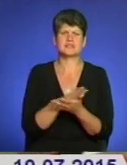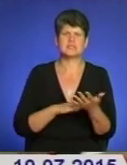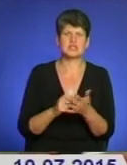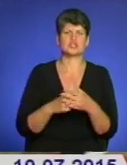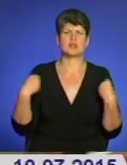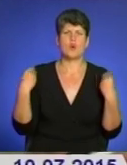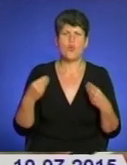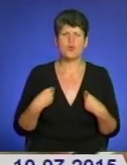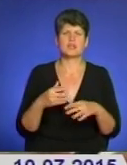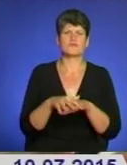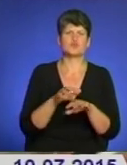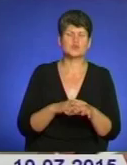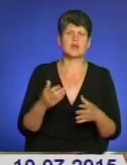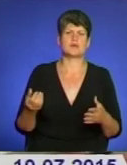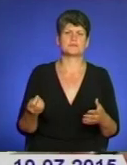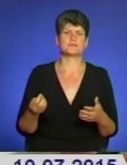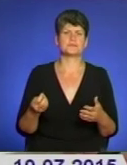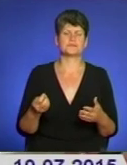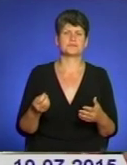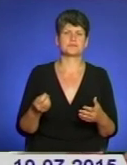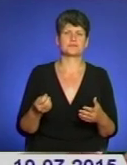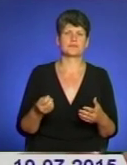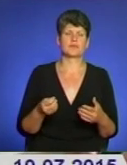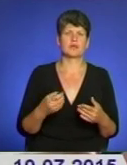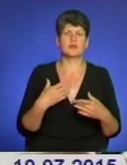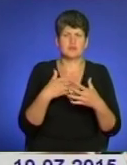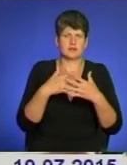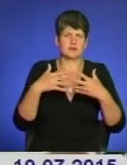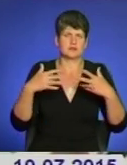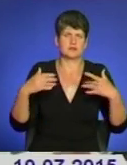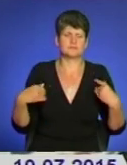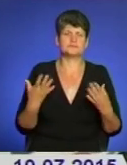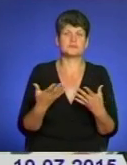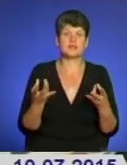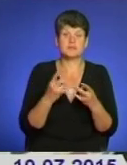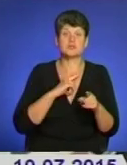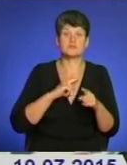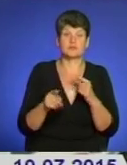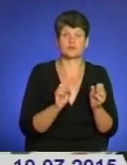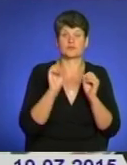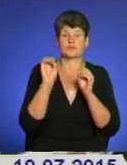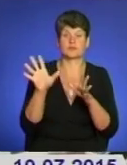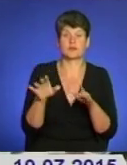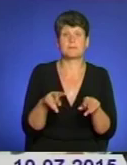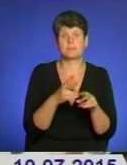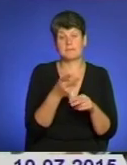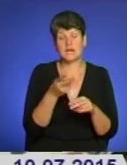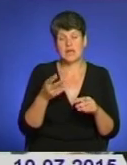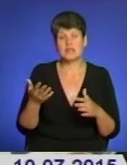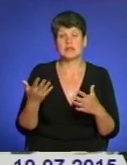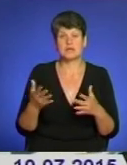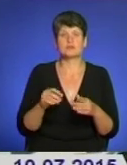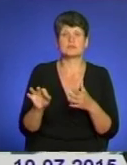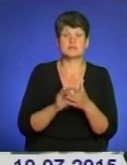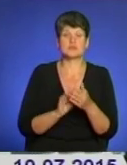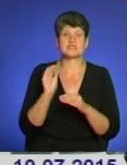одежа, взуття, тактичні прибори, і треба їм терміново це все доставити. Ну і паралельно ми знов таки